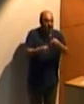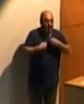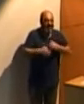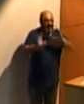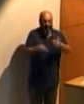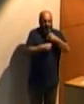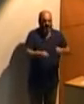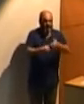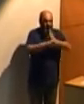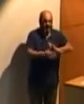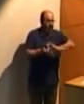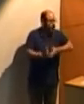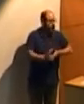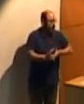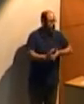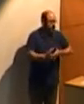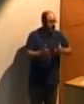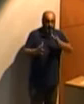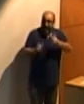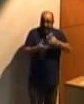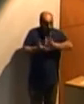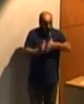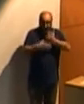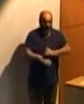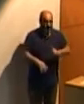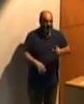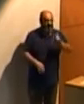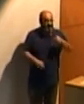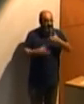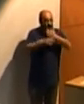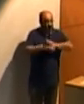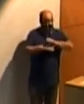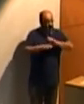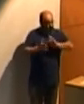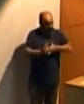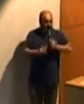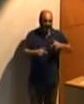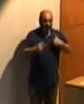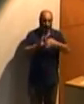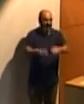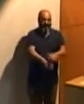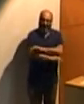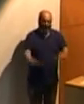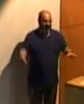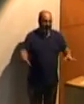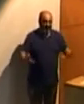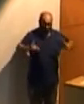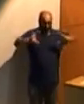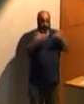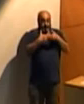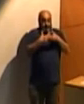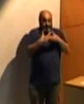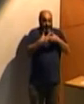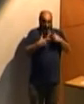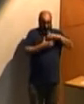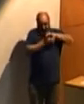je ne peux plus tout prévoir pour tout prévoir il faut dire soit sans relation que je conçois que brille encore une fonction d'observation